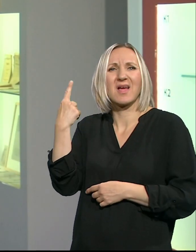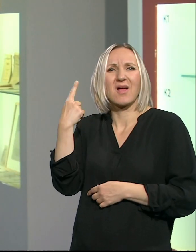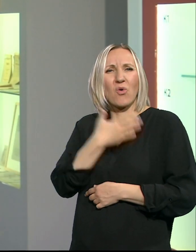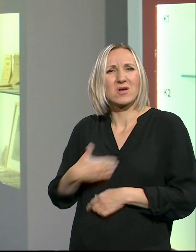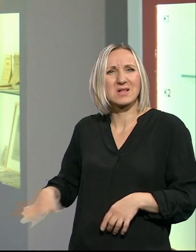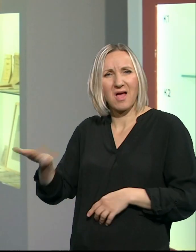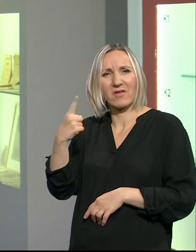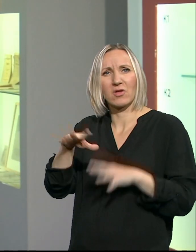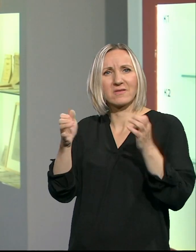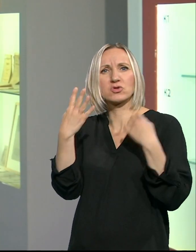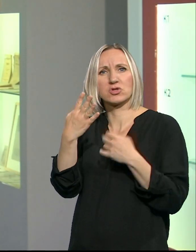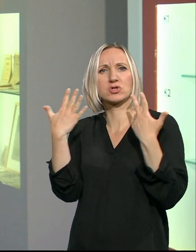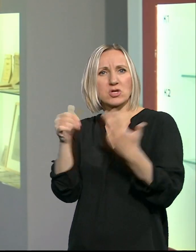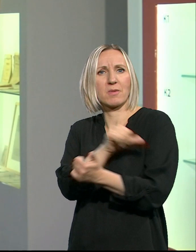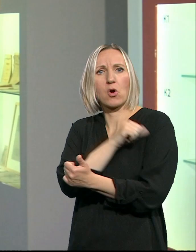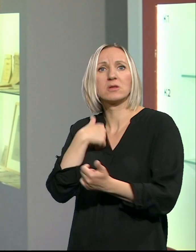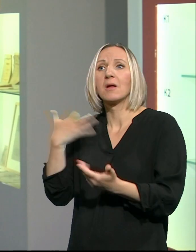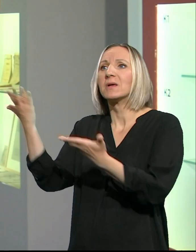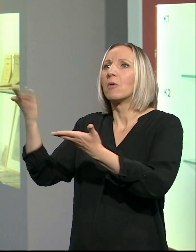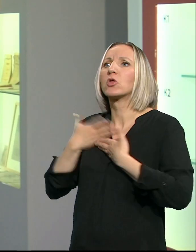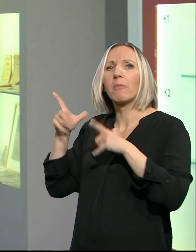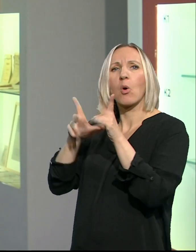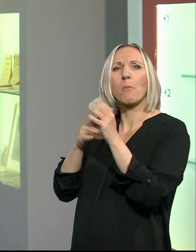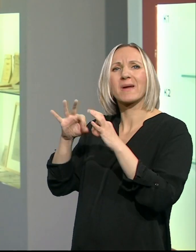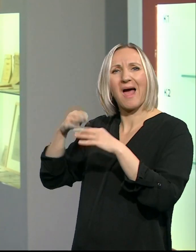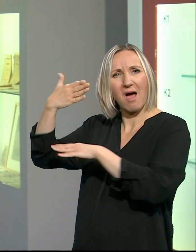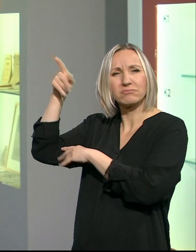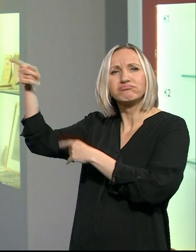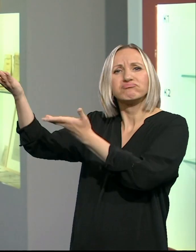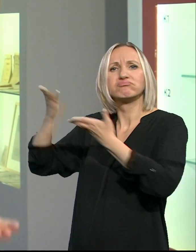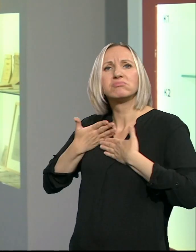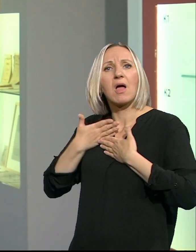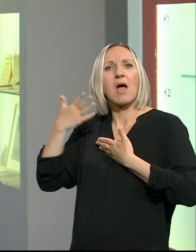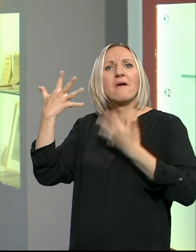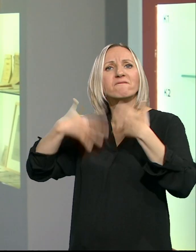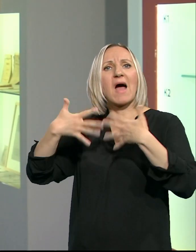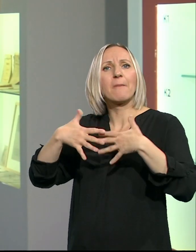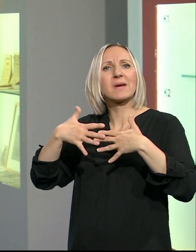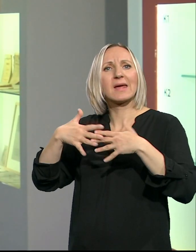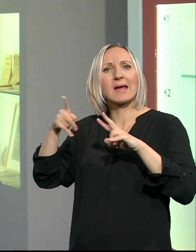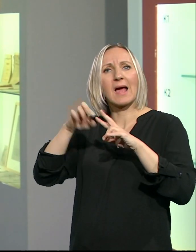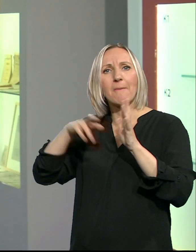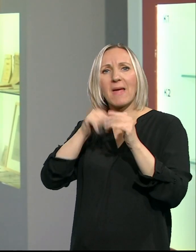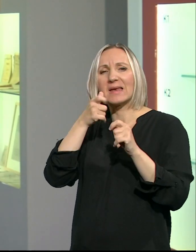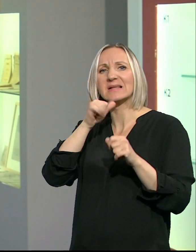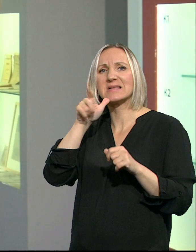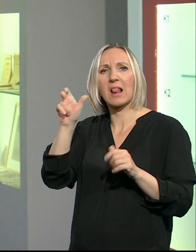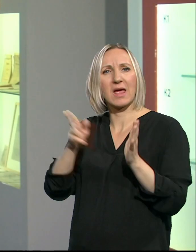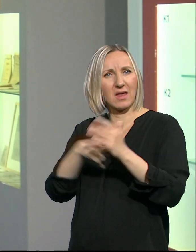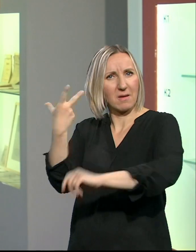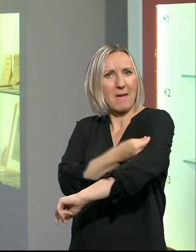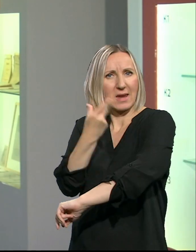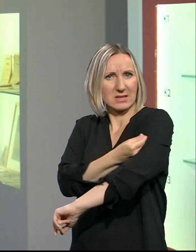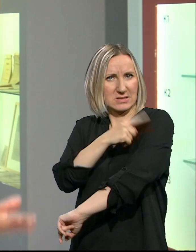1948. godine dobili od UNRE, na primer, fabriku penicilina. I bili smo jedna od prvih zemalja u Evropi koja imala fabriku